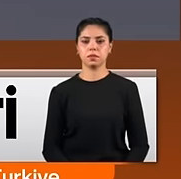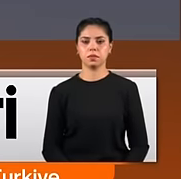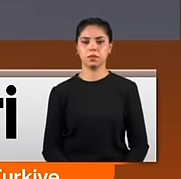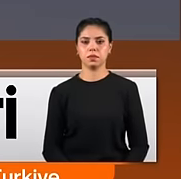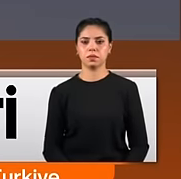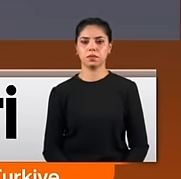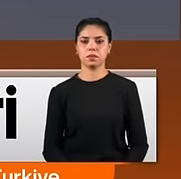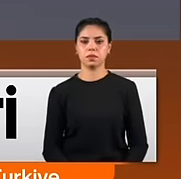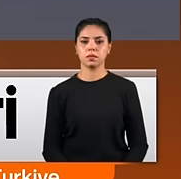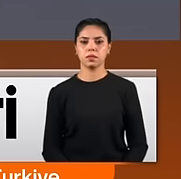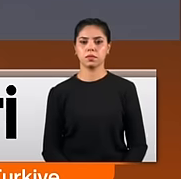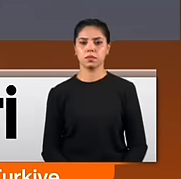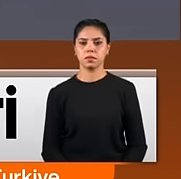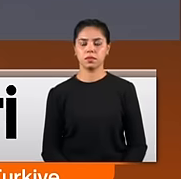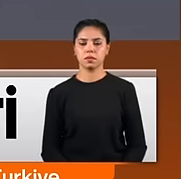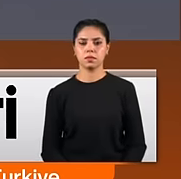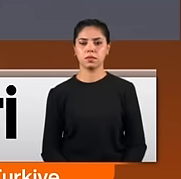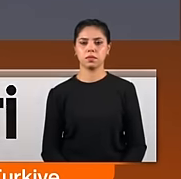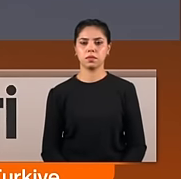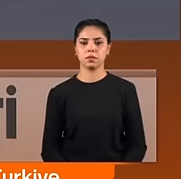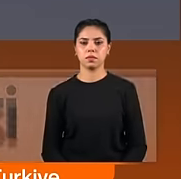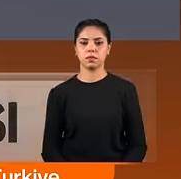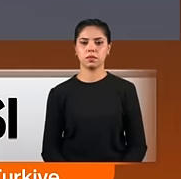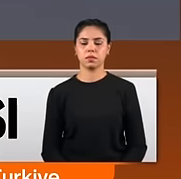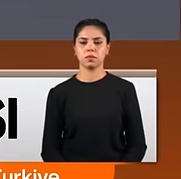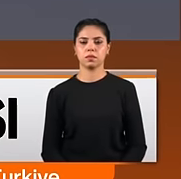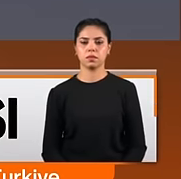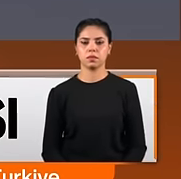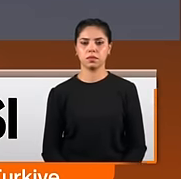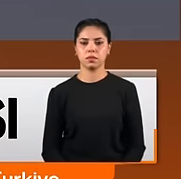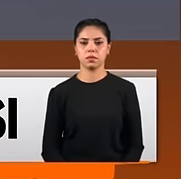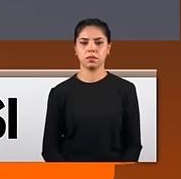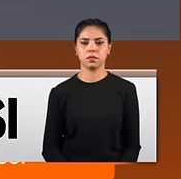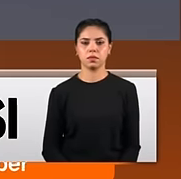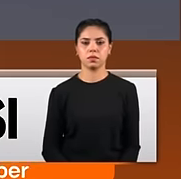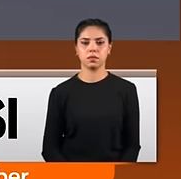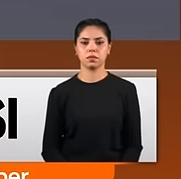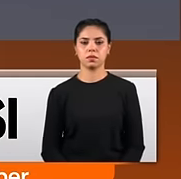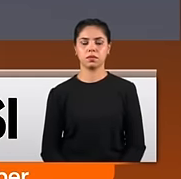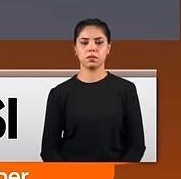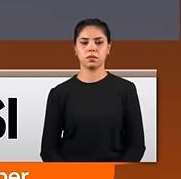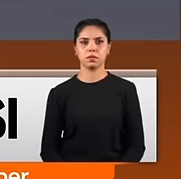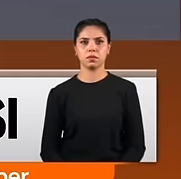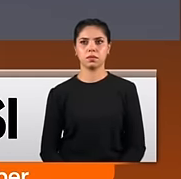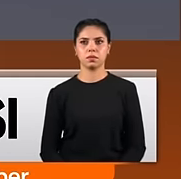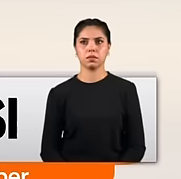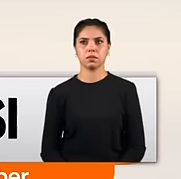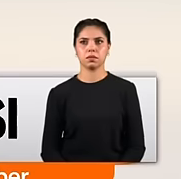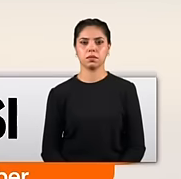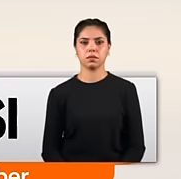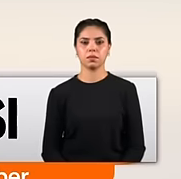Benimle konuşmak istemediğinin farkındayım ve bunu kabullenemedim. Ben onları korumak istiyorum. Lütfen, bunlar gerçek değil. Hepsi